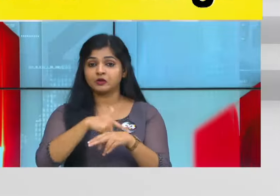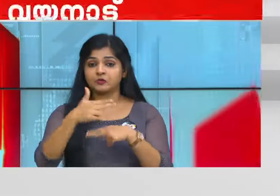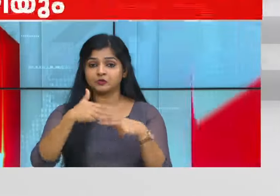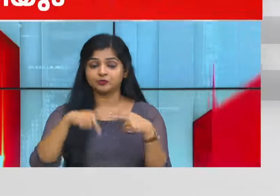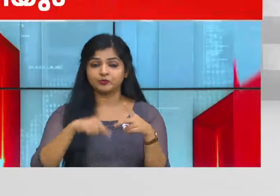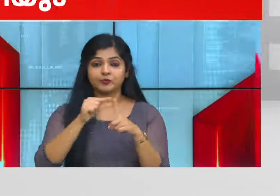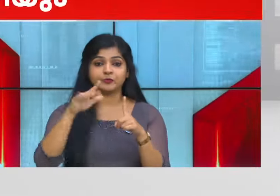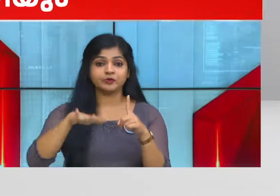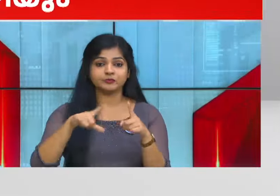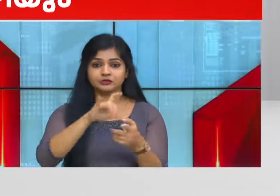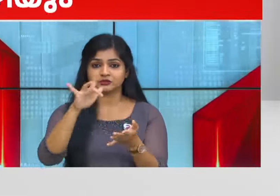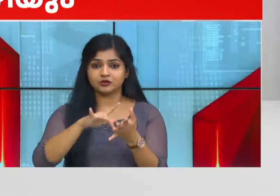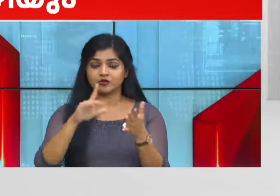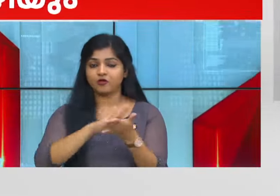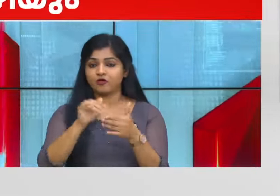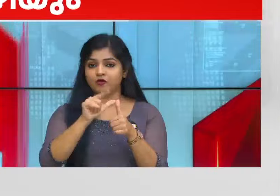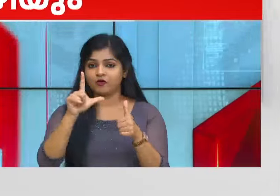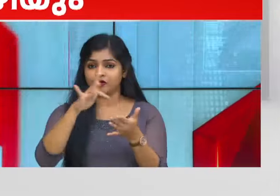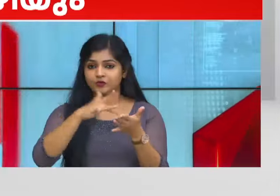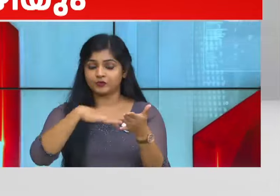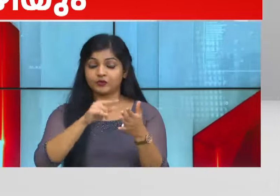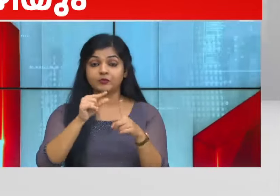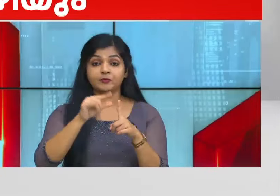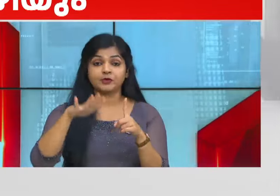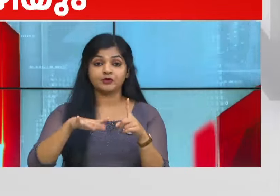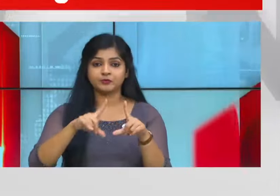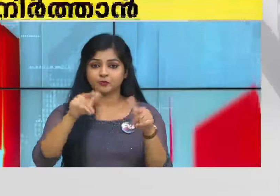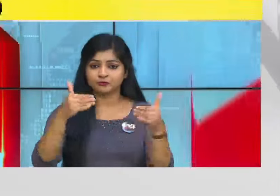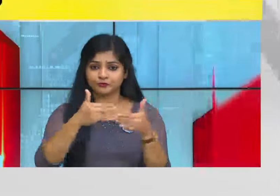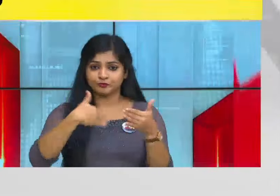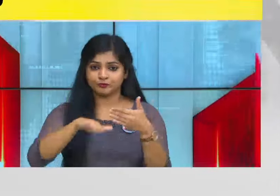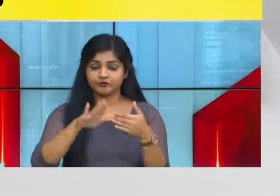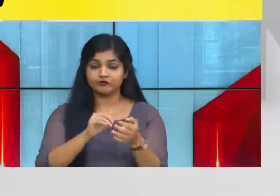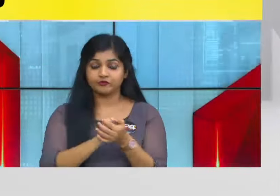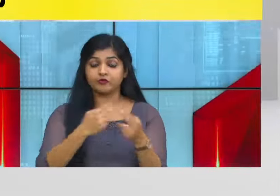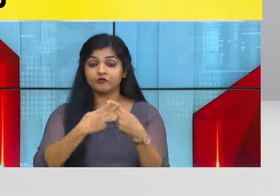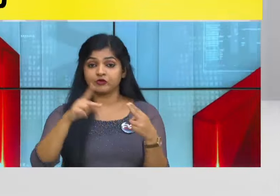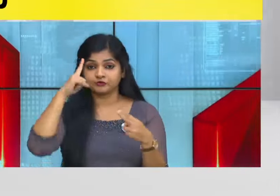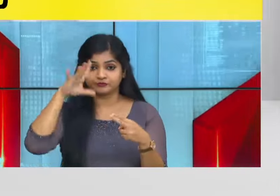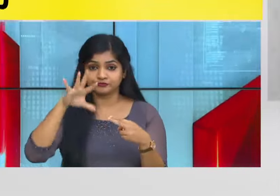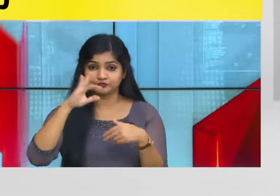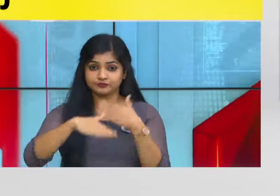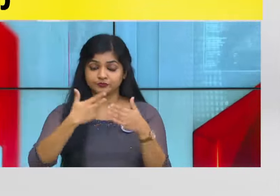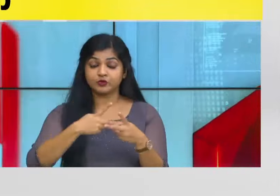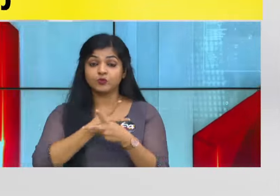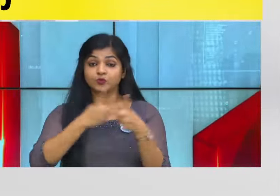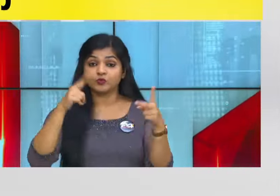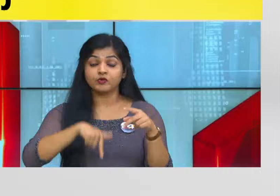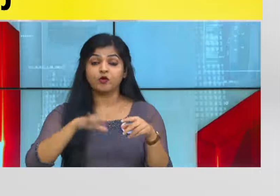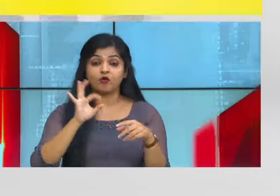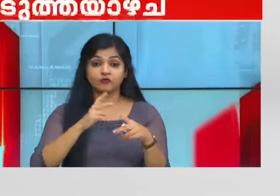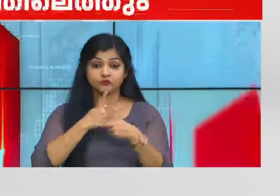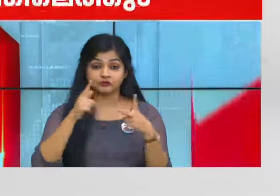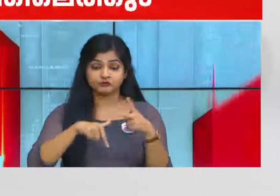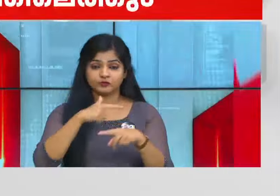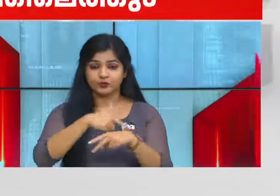ഹാളിൽ പാർലമെന്റ് പാർട്ടി യോഗം ചേരാൻ പോവുകയാണ്. ഇതിലൊരു അന്തിമ തീരുമാനമെടുക്കും. അതിനുശേഷം മാത്രമേ ഒരു പ്രഖ്യാപനത്തിലേക്ക് കോൺഗ്രസ് കടക്കുകയുള്ളൂ.